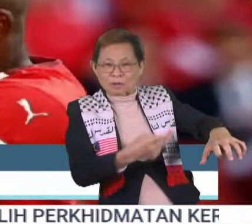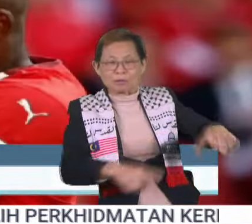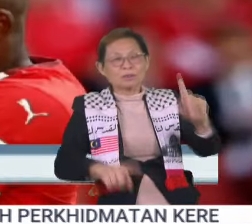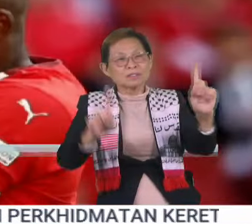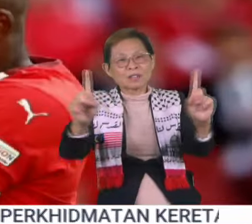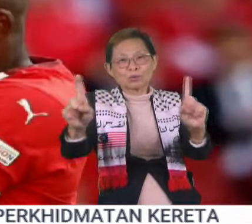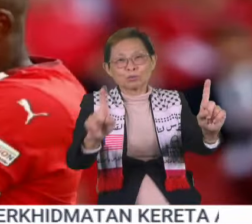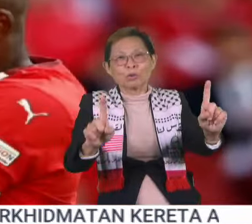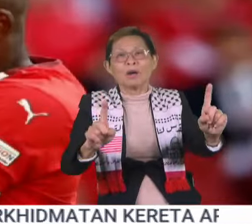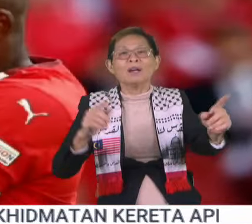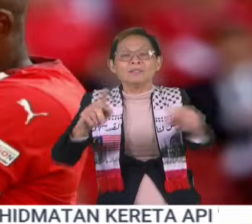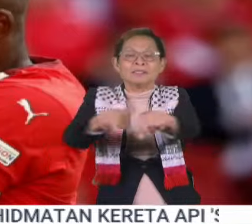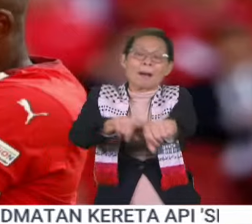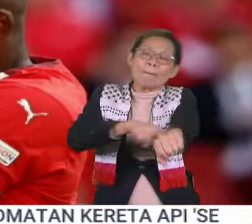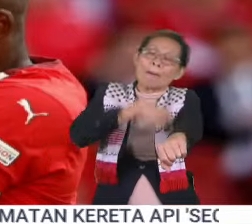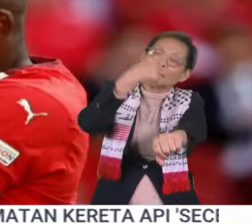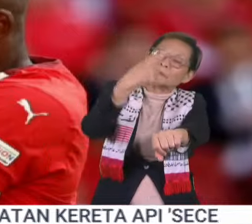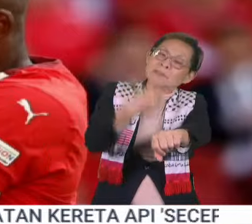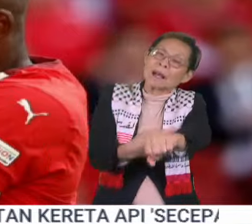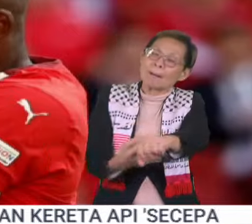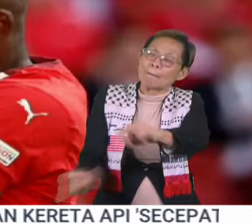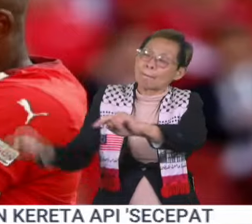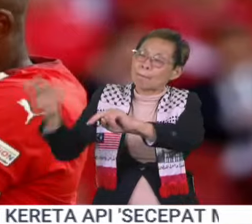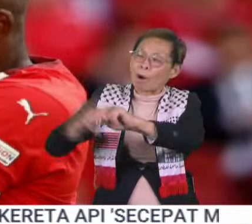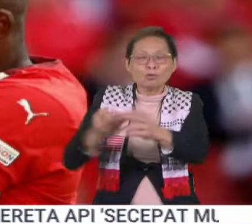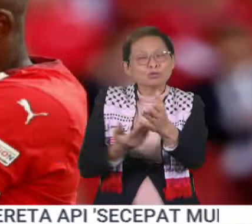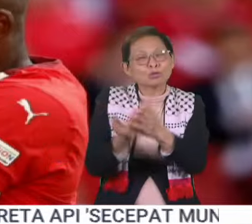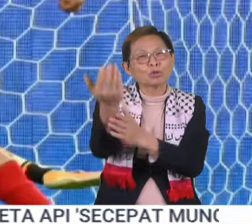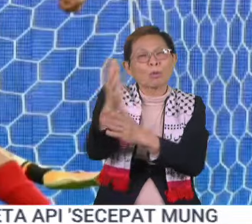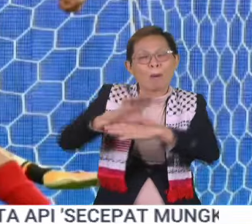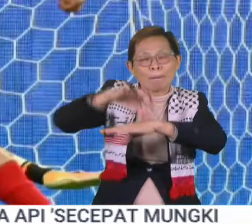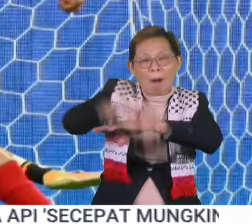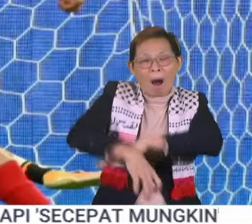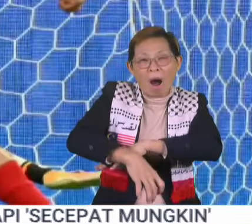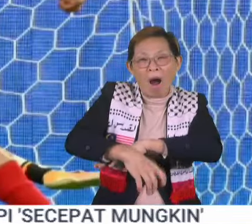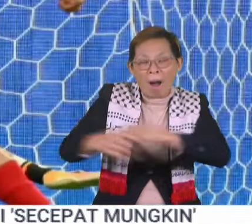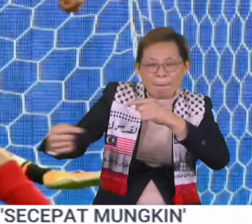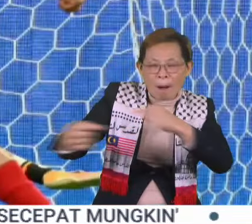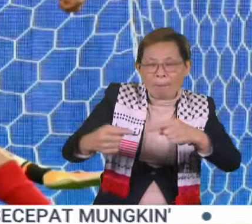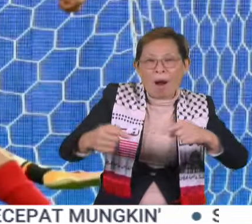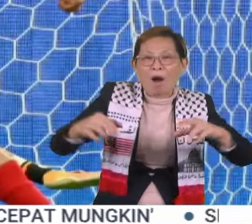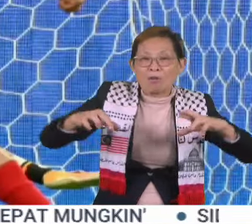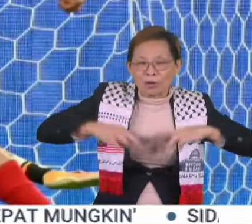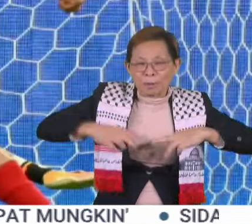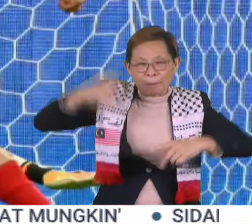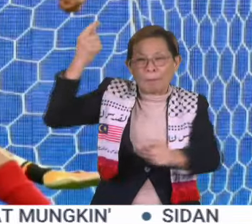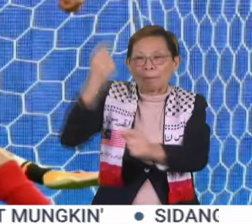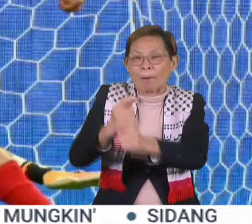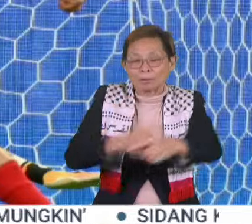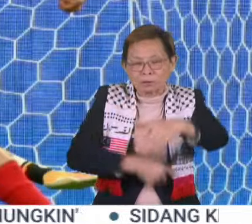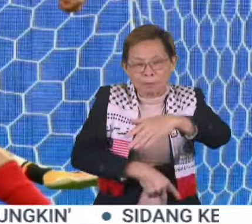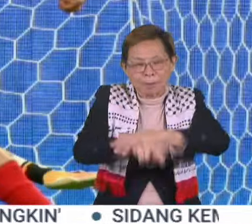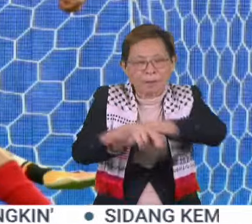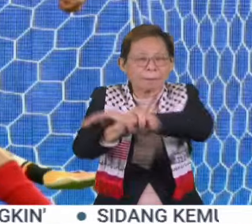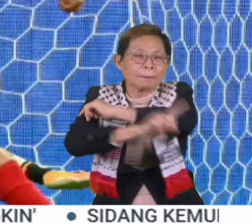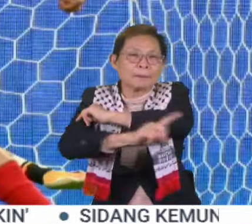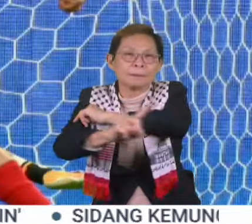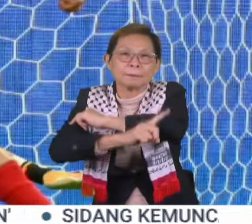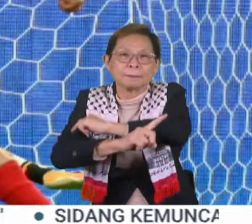satu sama sepanjang masa tambahan sekaligus memaksa perlawanan dilihat ke penentuan sepakan penalti.